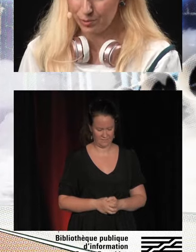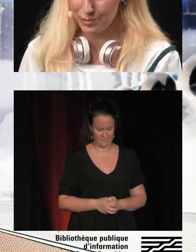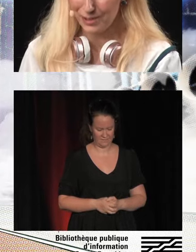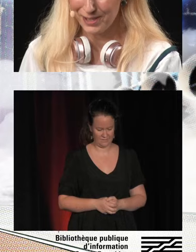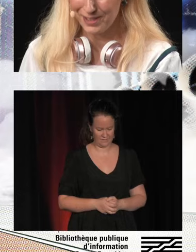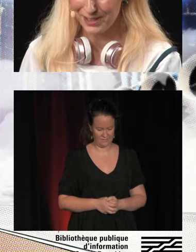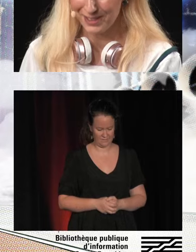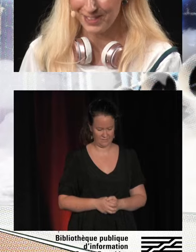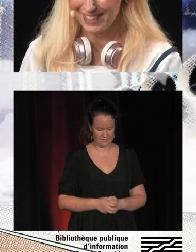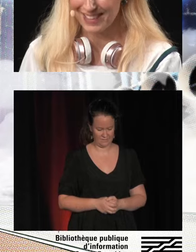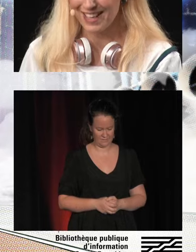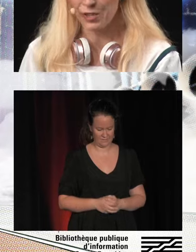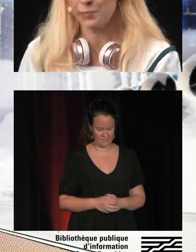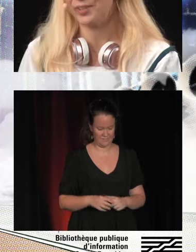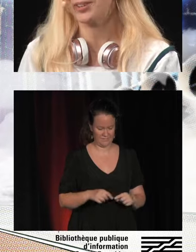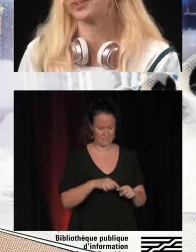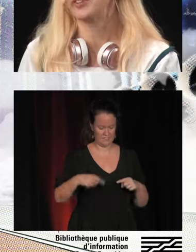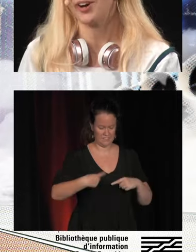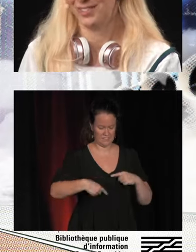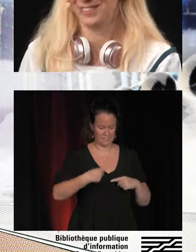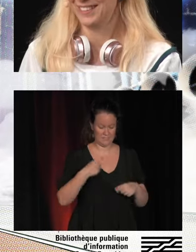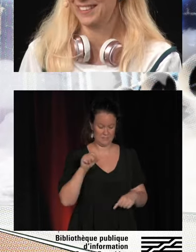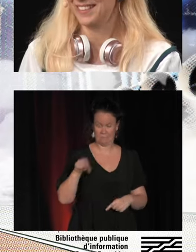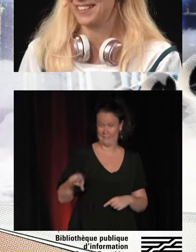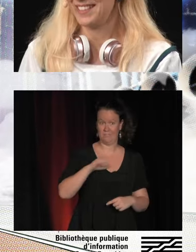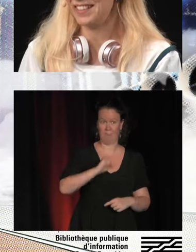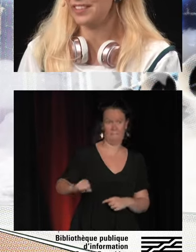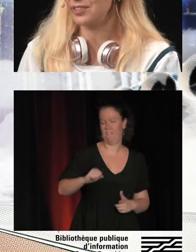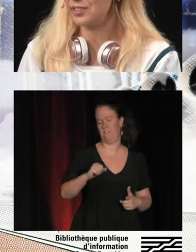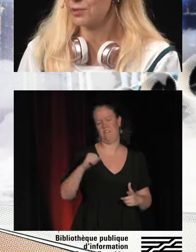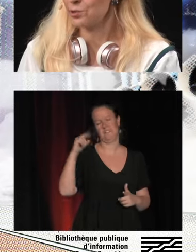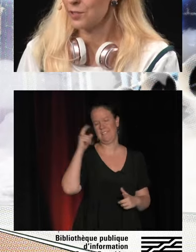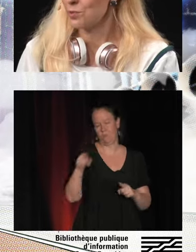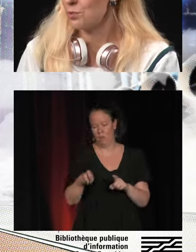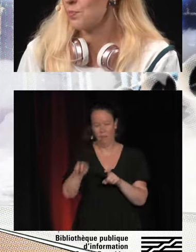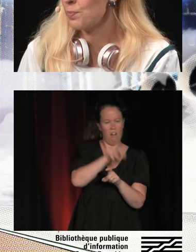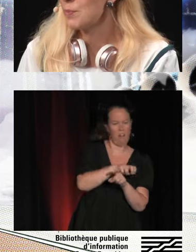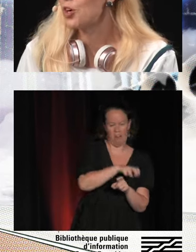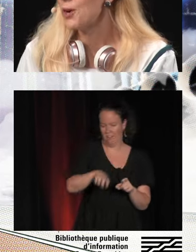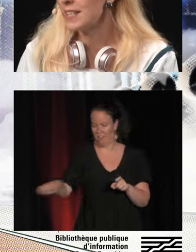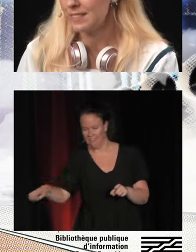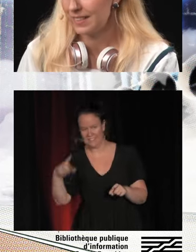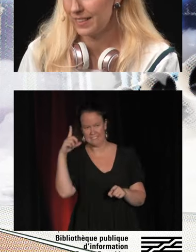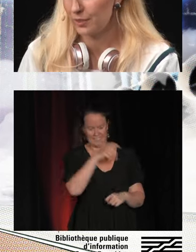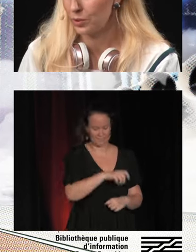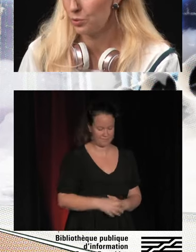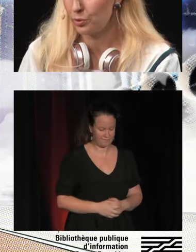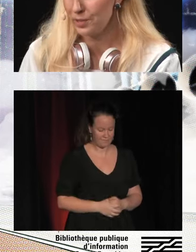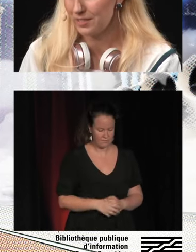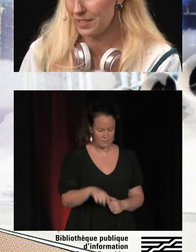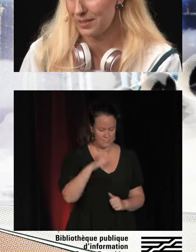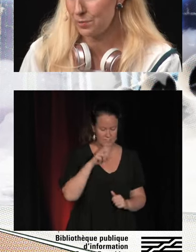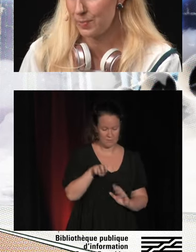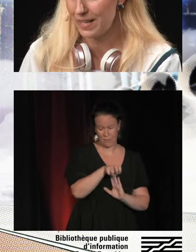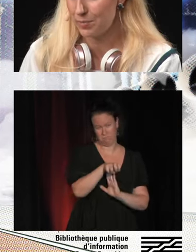Un petit auto-scroller. Ça, en speedrun, on adore. C'est le niveau où, de toute façon, tu peux même coller la droite du